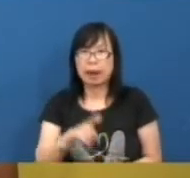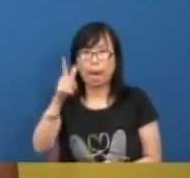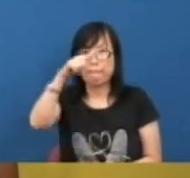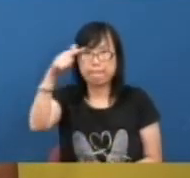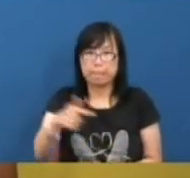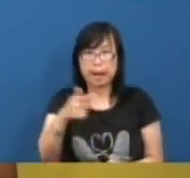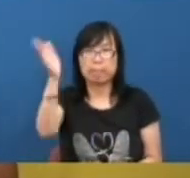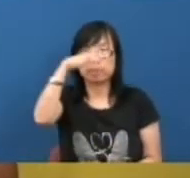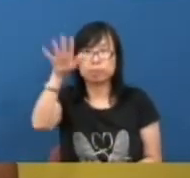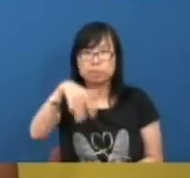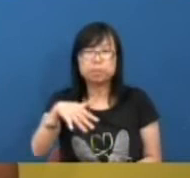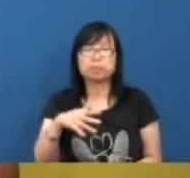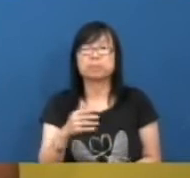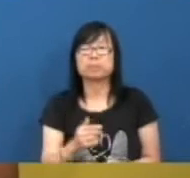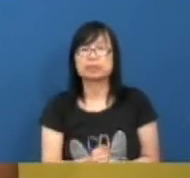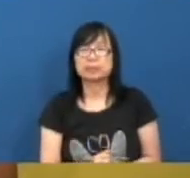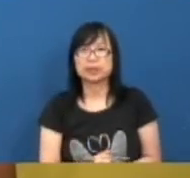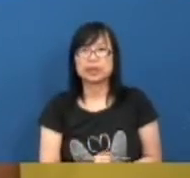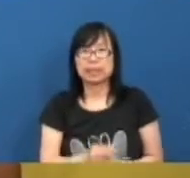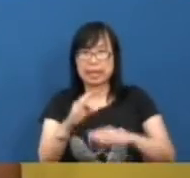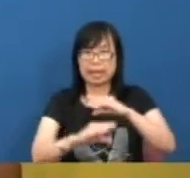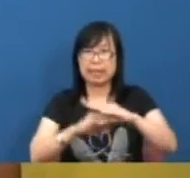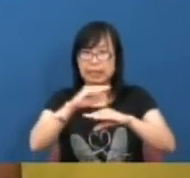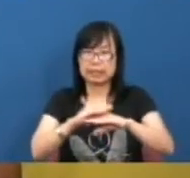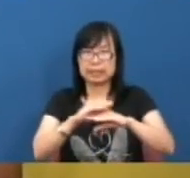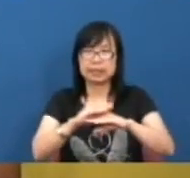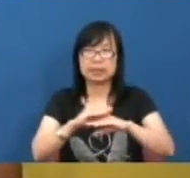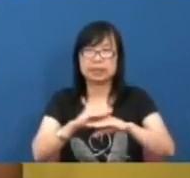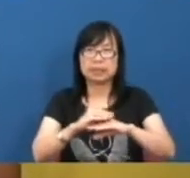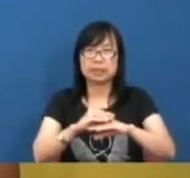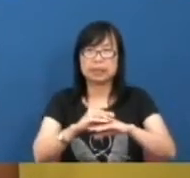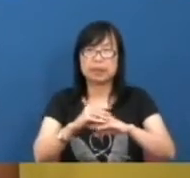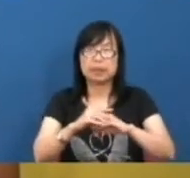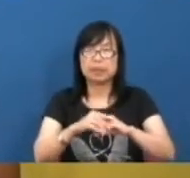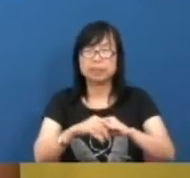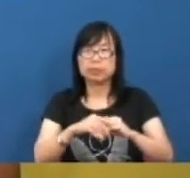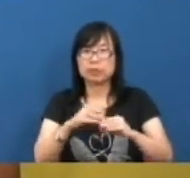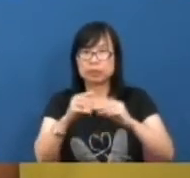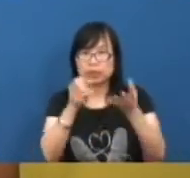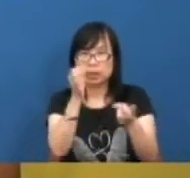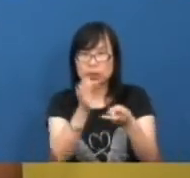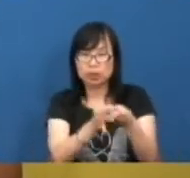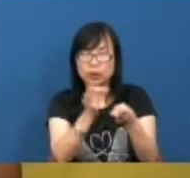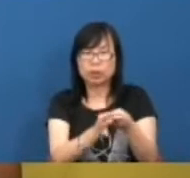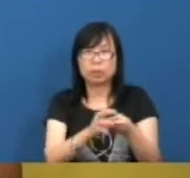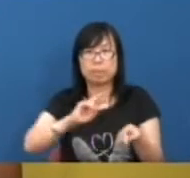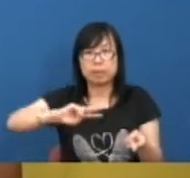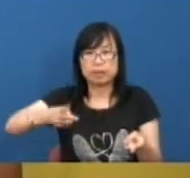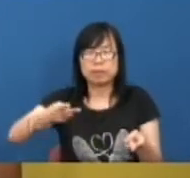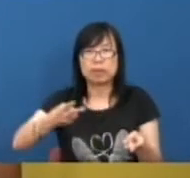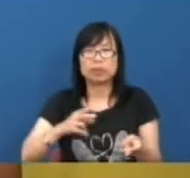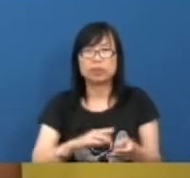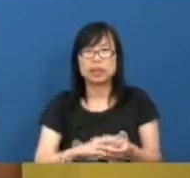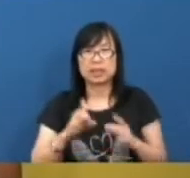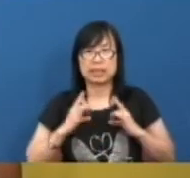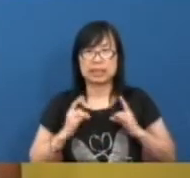嘅推出之後咧，即係興建85000個單位的居屋咧，就變相搞到一些